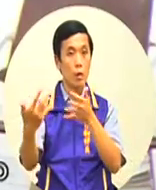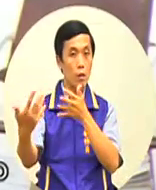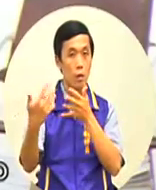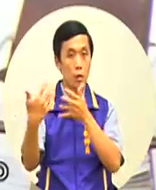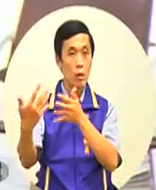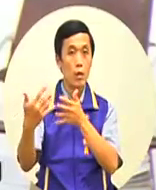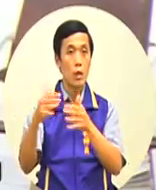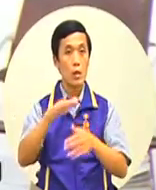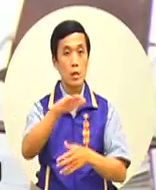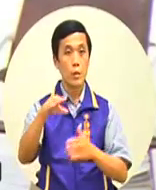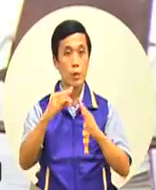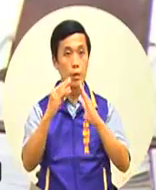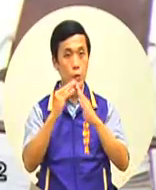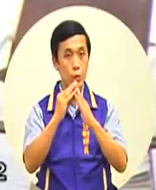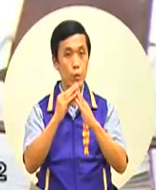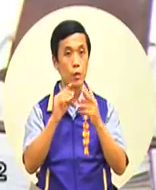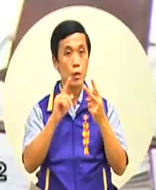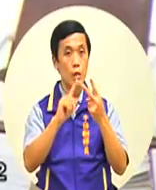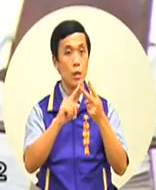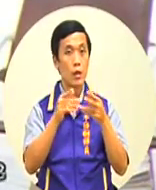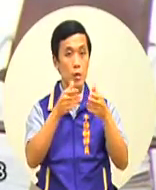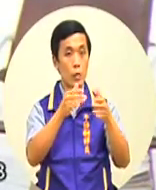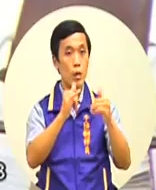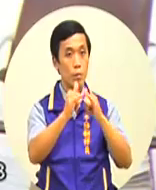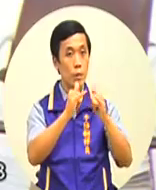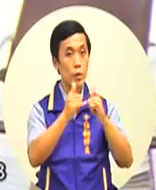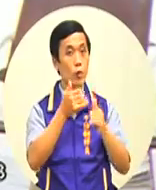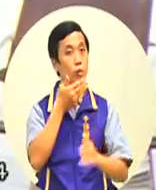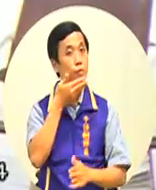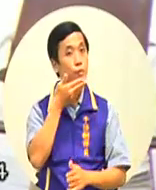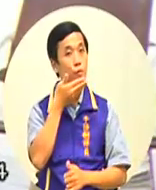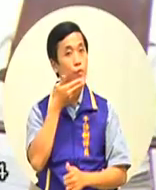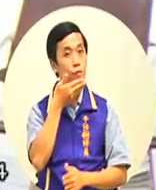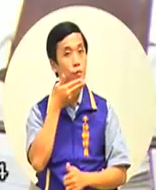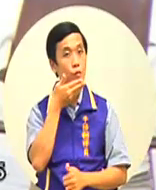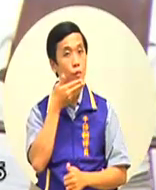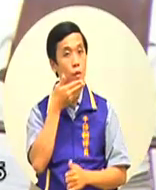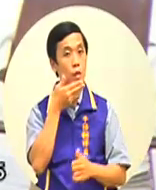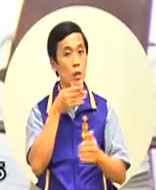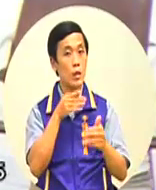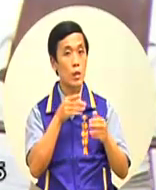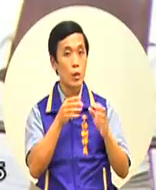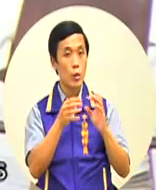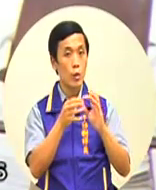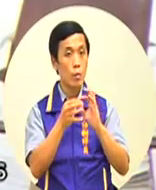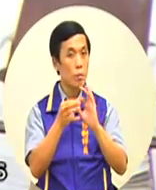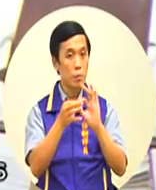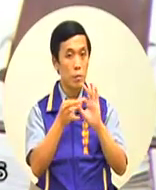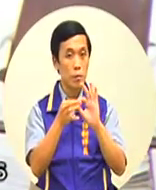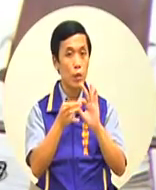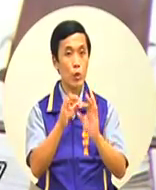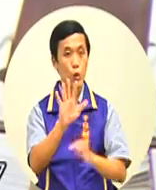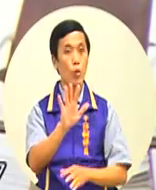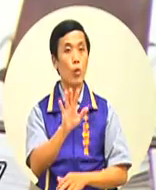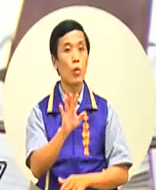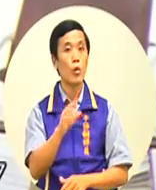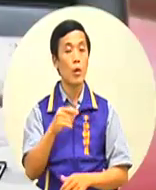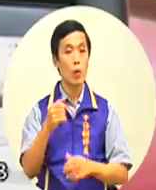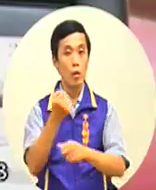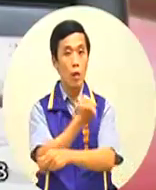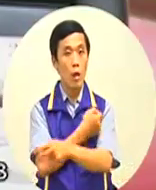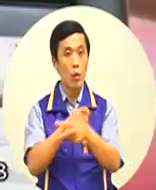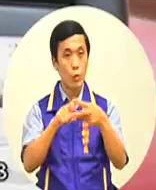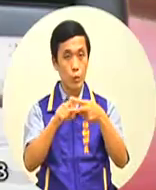们社会局跟我们的民众的福利最很直接的关系哦，所以那我们的劳工